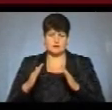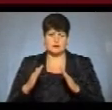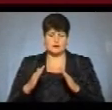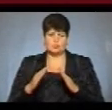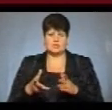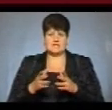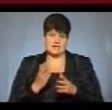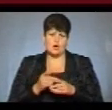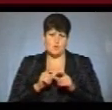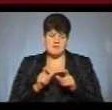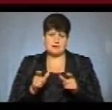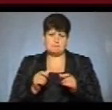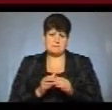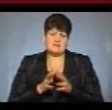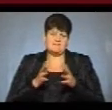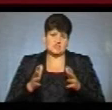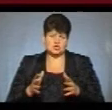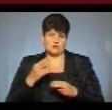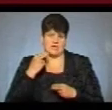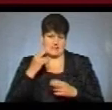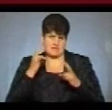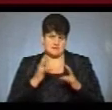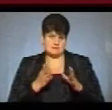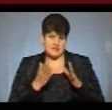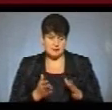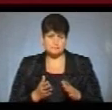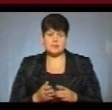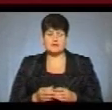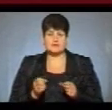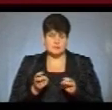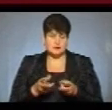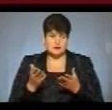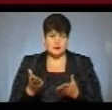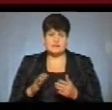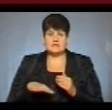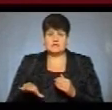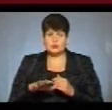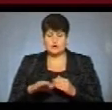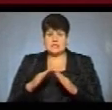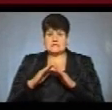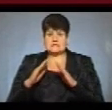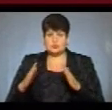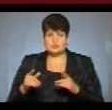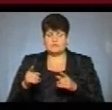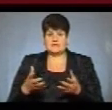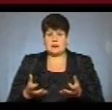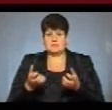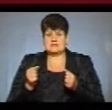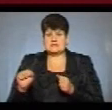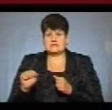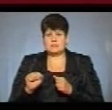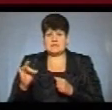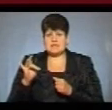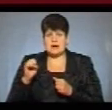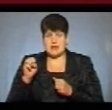об'єктом підвищеної небезпеки. Відповідальним за роботу її, вона на то, що вона на території садочка, але вона знаходиться ж на балансі Теребовлянського